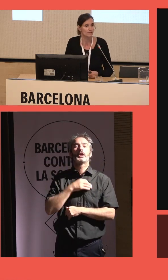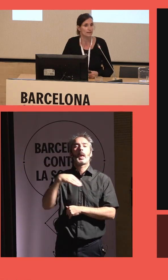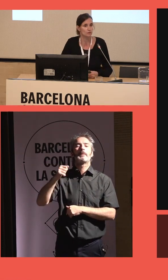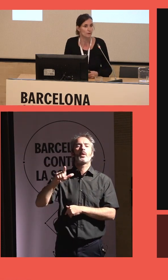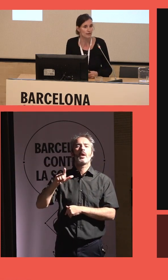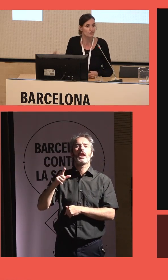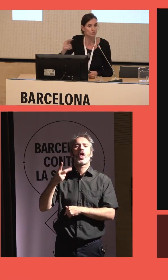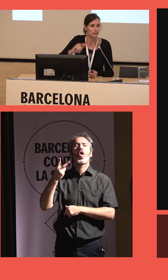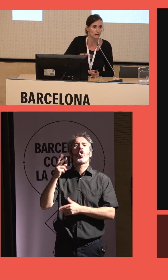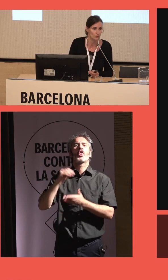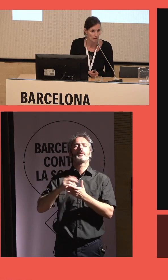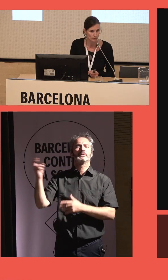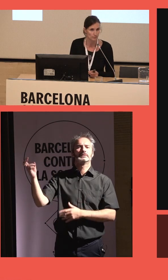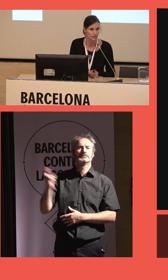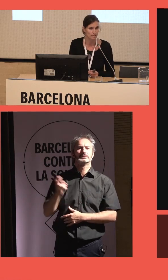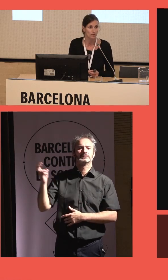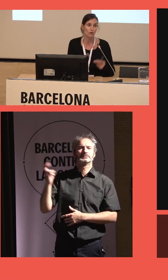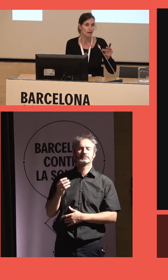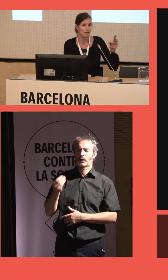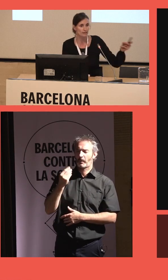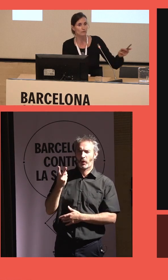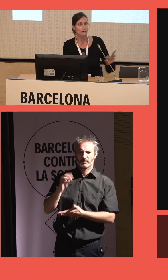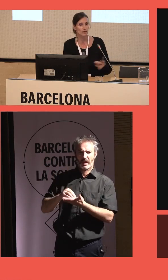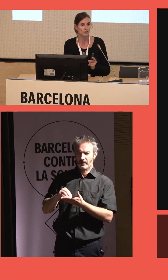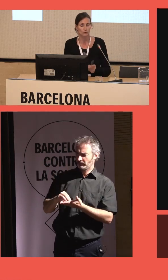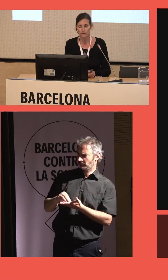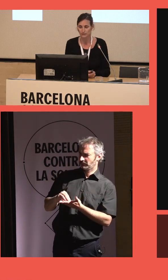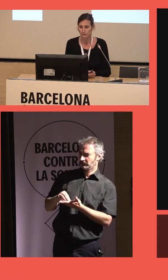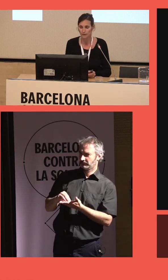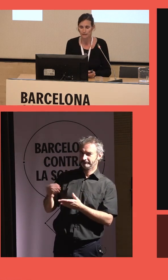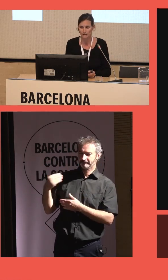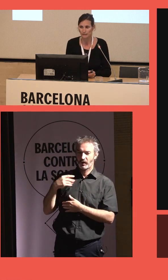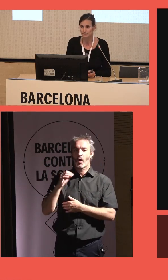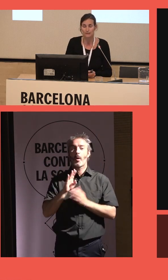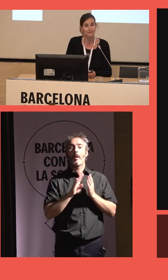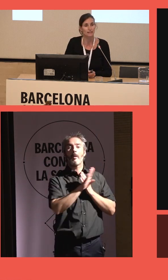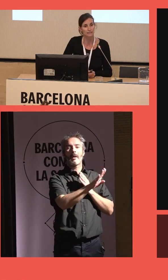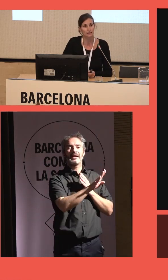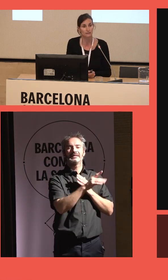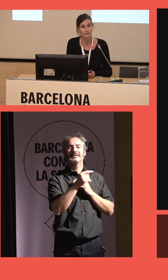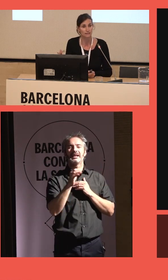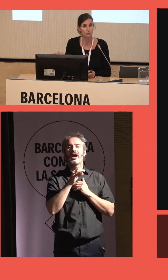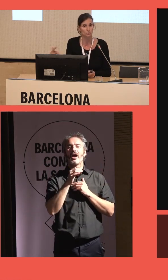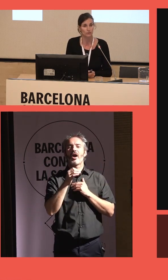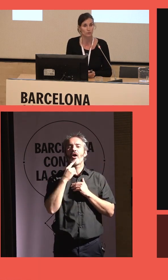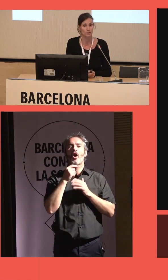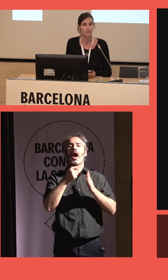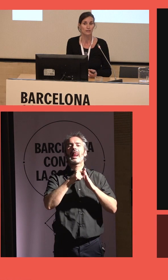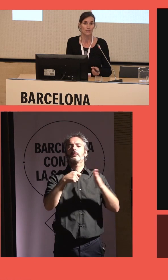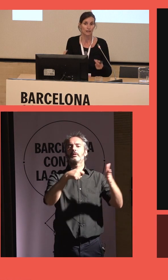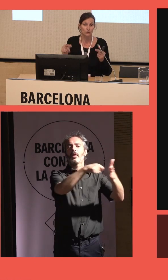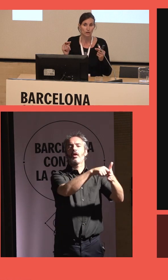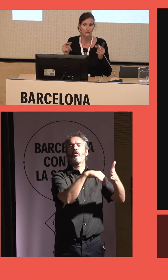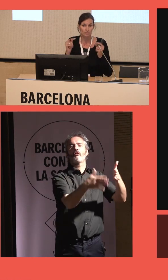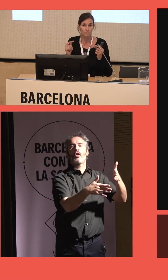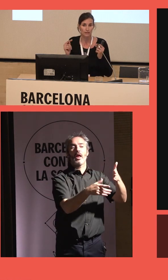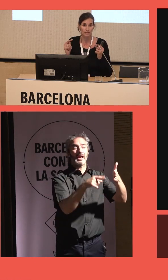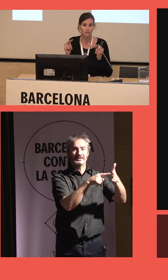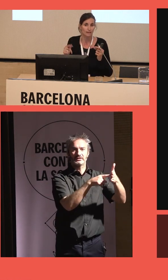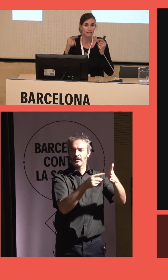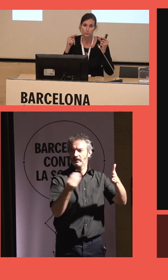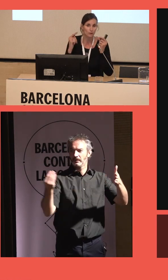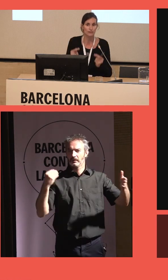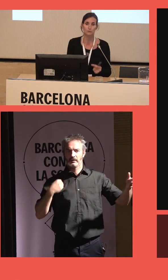ha baixat a dinar dos vegades i no se'n recorda la primera o la veïna quan la seva veïna gran s'està deixant les claus continuament això les